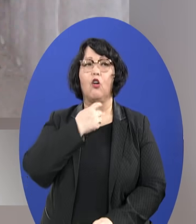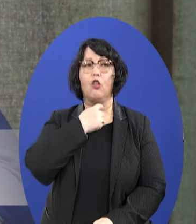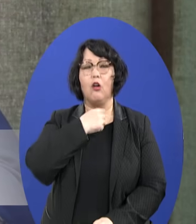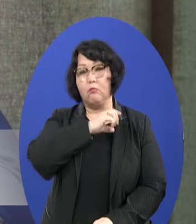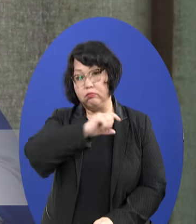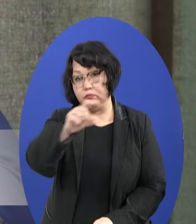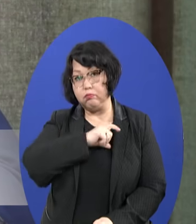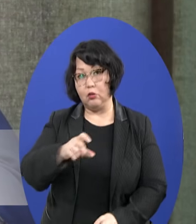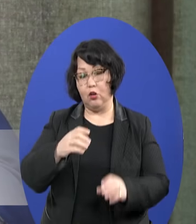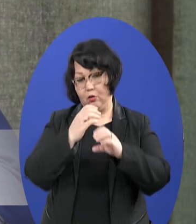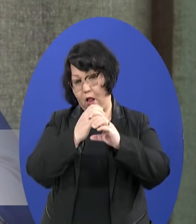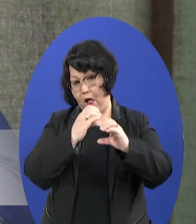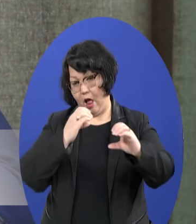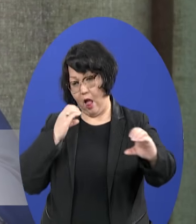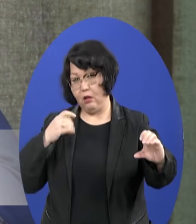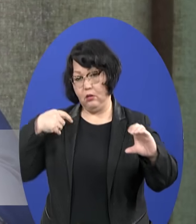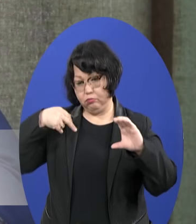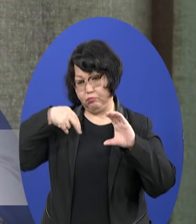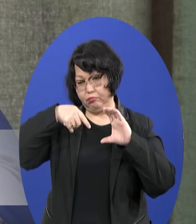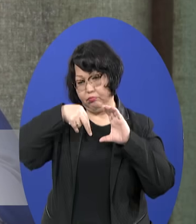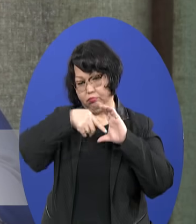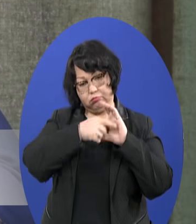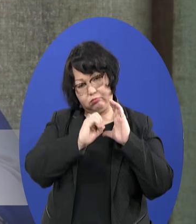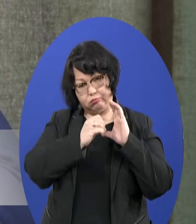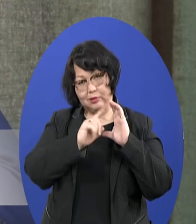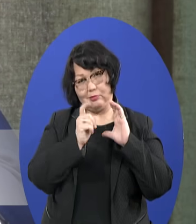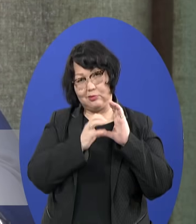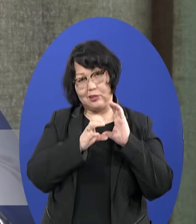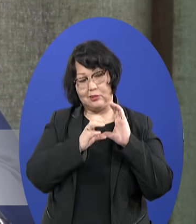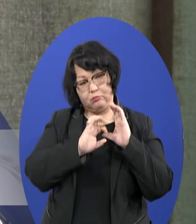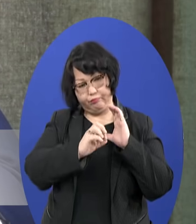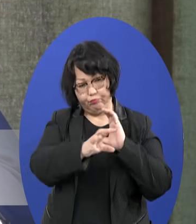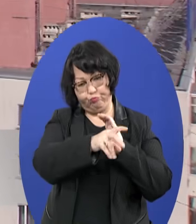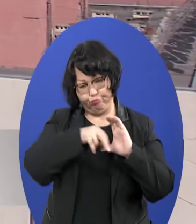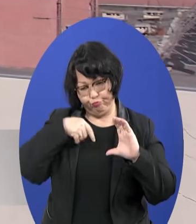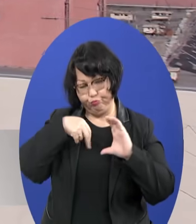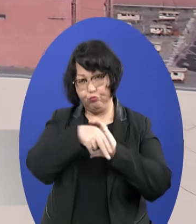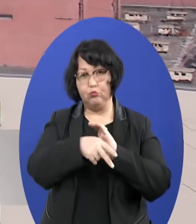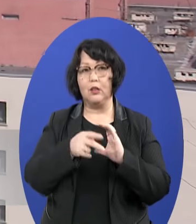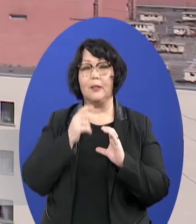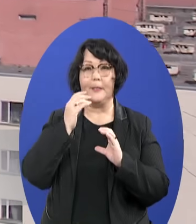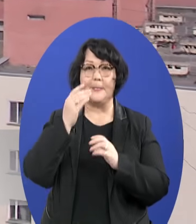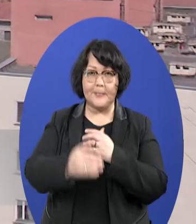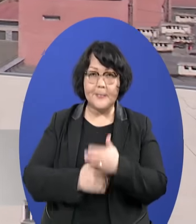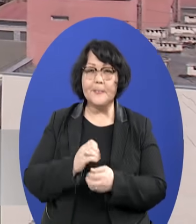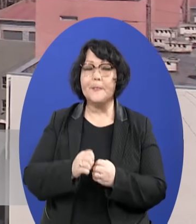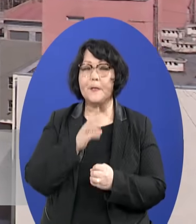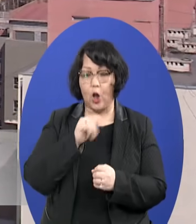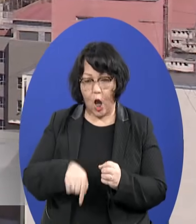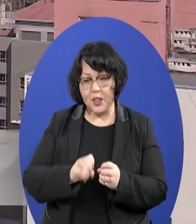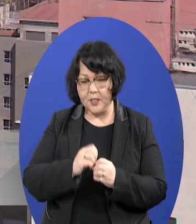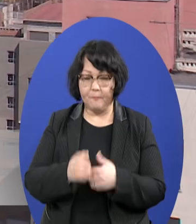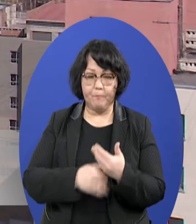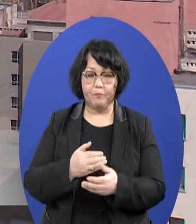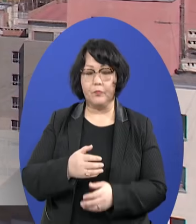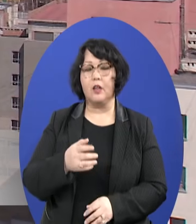явах юм бүрэн болцоотой байгаа. Тэгээ энэ систем рүү одоо бид нар хөшөлттэйгээр энэ орж байгаа. Засгийн газар өнгөрсөн оноос